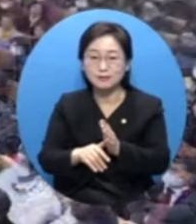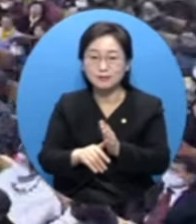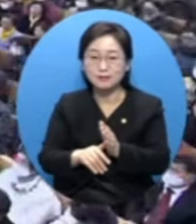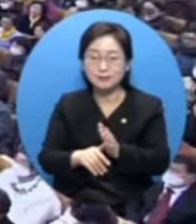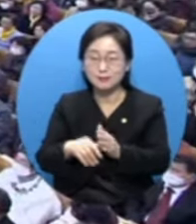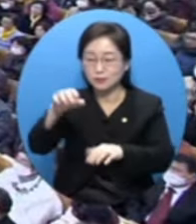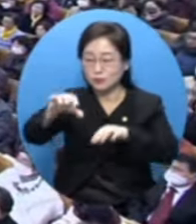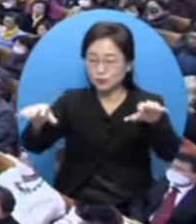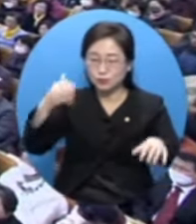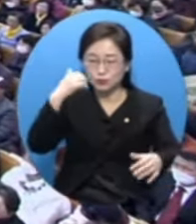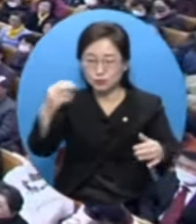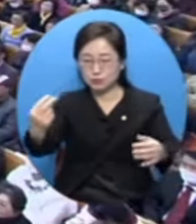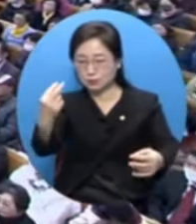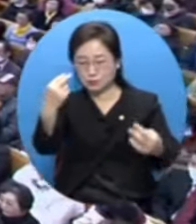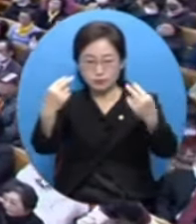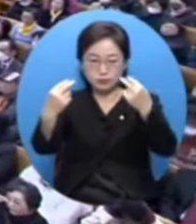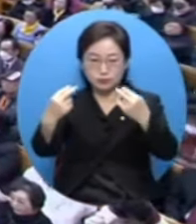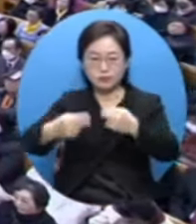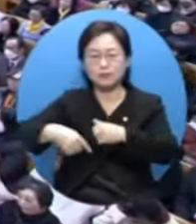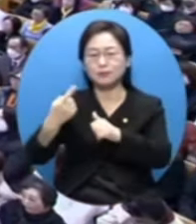주변 사람들이 우리를 비난할 때가 있습니다.